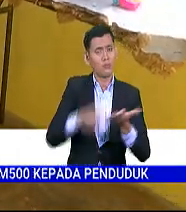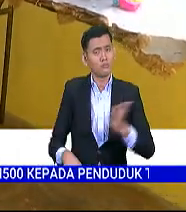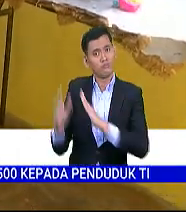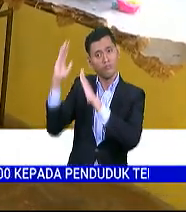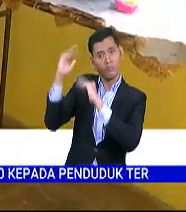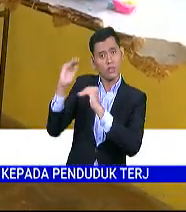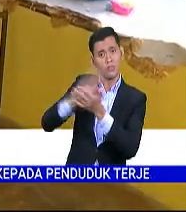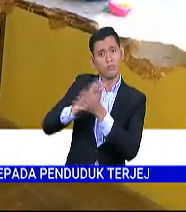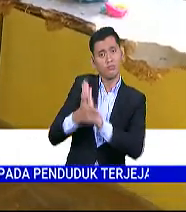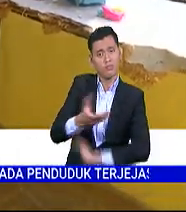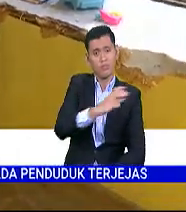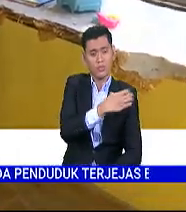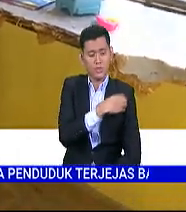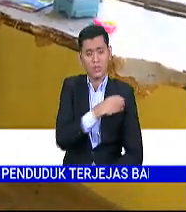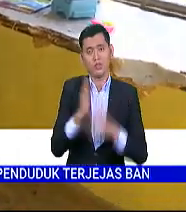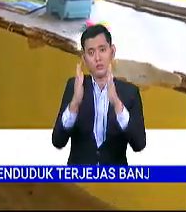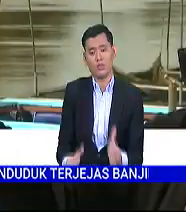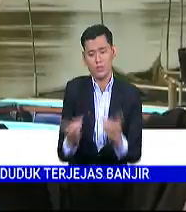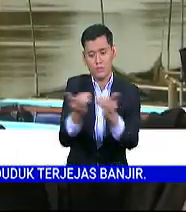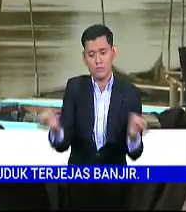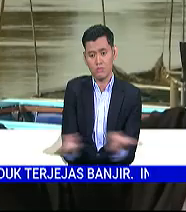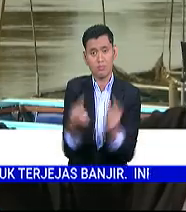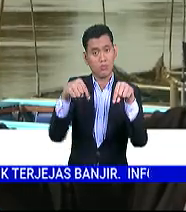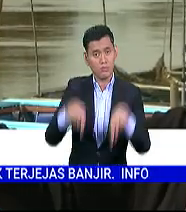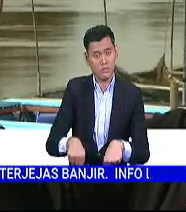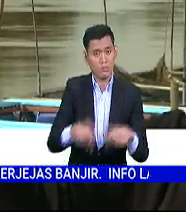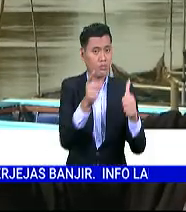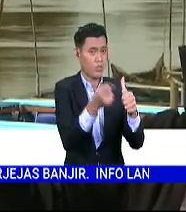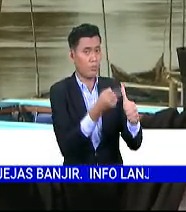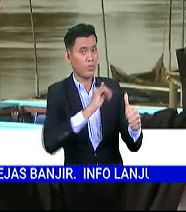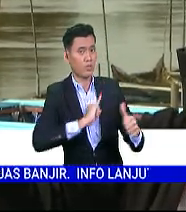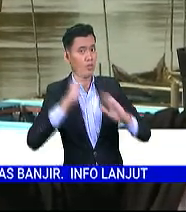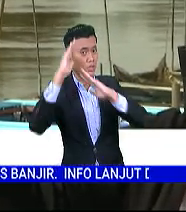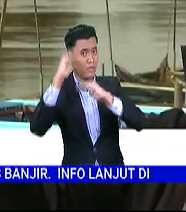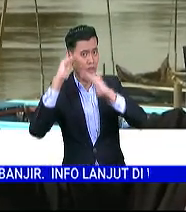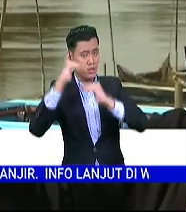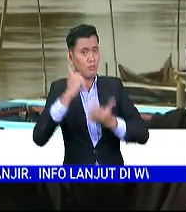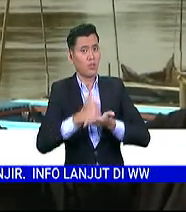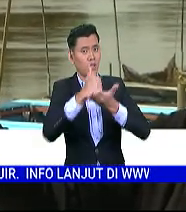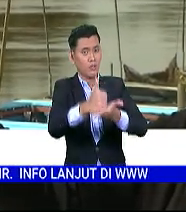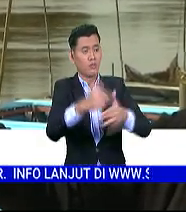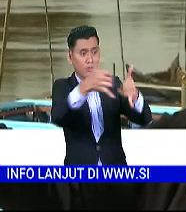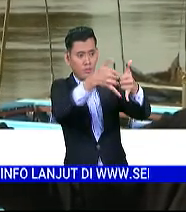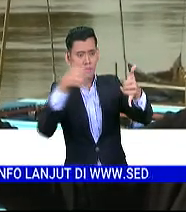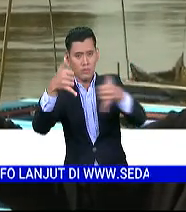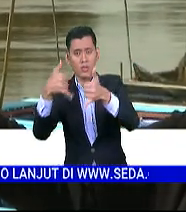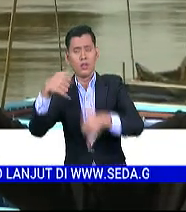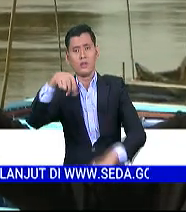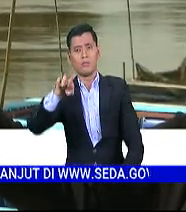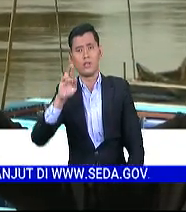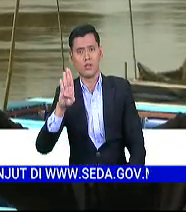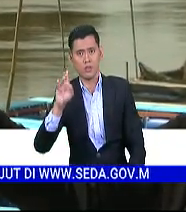Haji selaku pegawai daerah di sini? Tuan Masali, saya mengharapkan bantuan perabot dan juga baik puluh rumah yang kerajaan